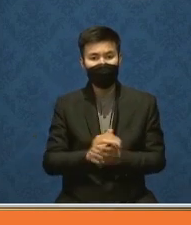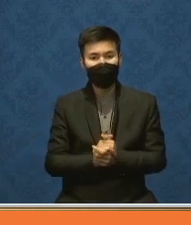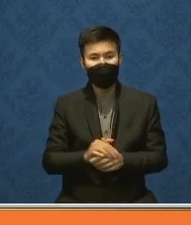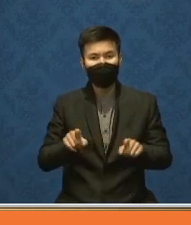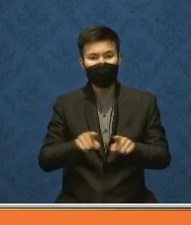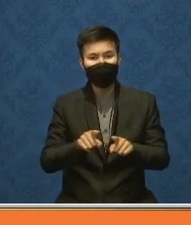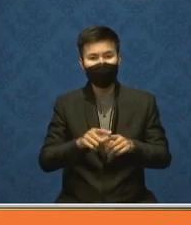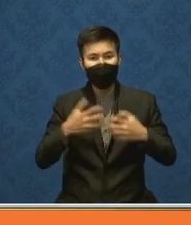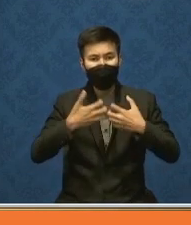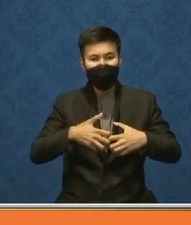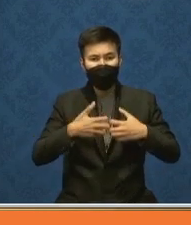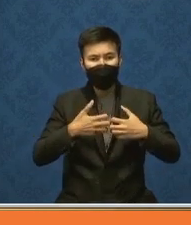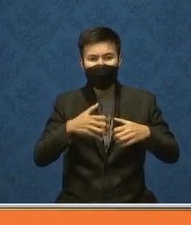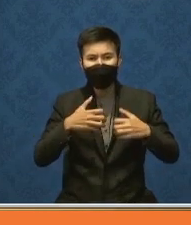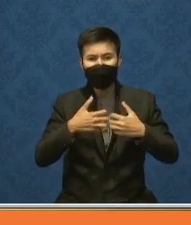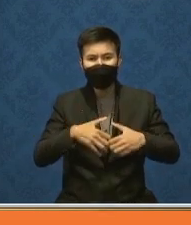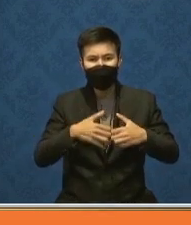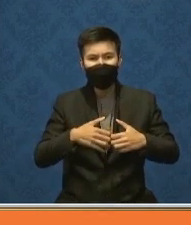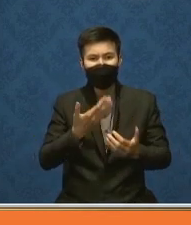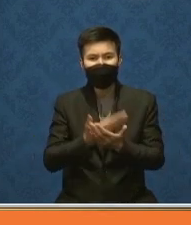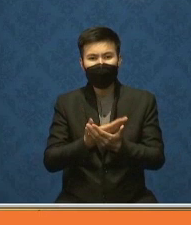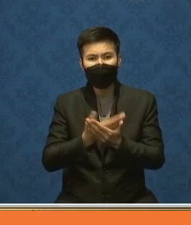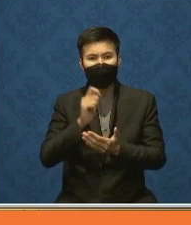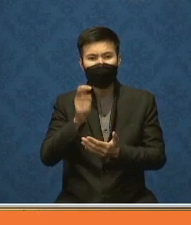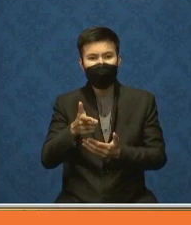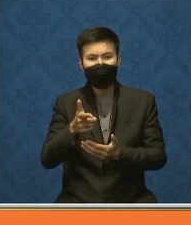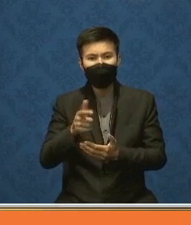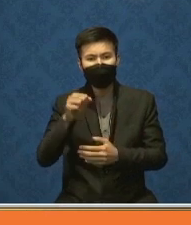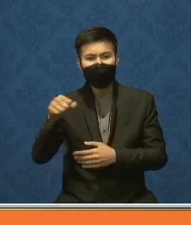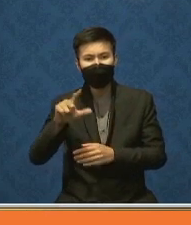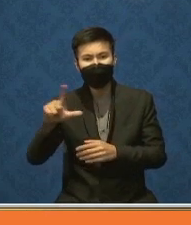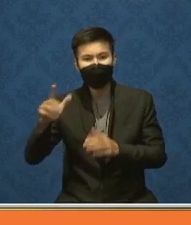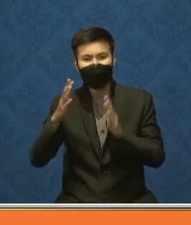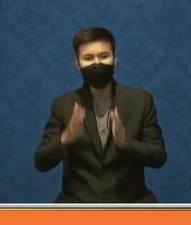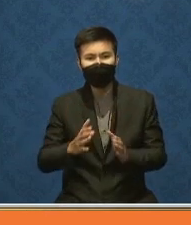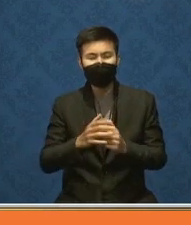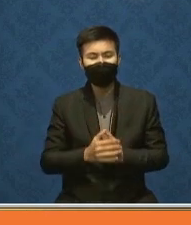คือเครื่องจักรเศรษฐกิจที่สำคัญเพราะว่าจ้างงานถึง10ล้านคนครับถ้า